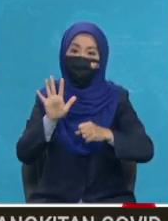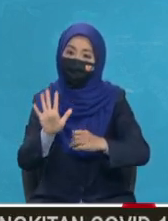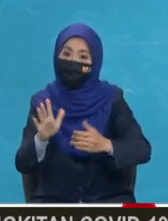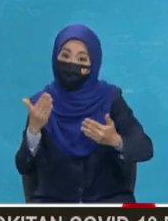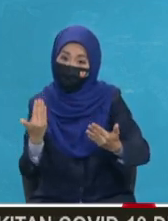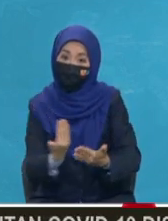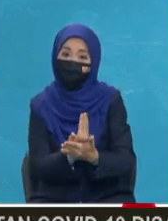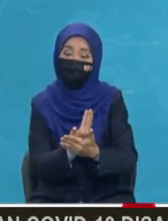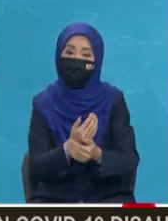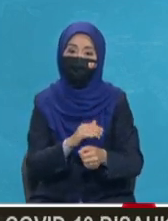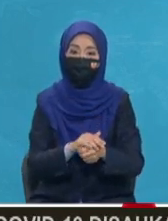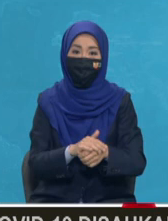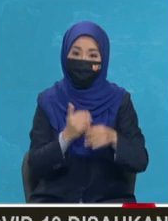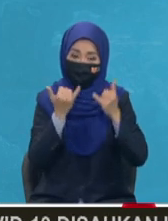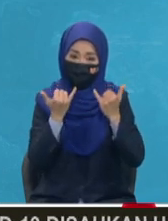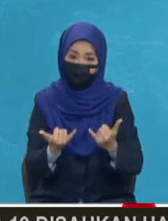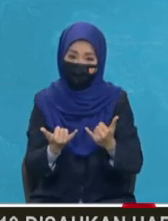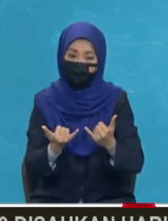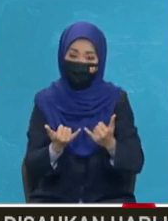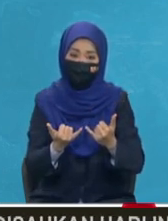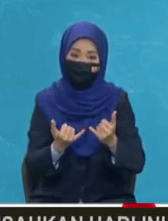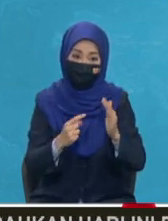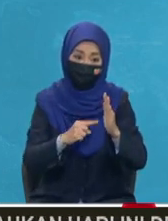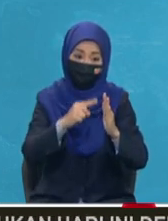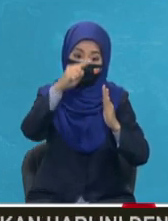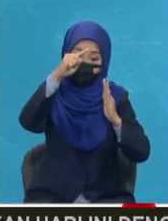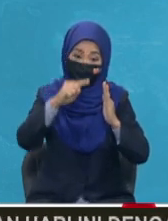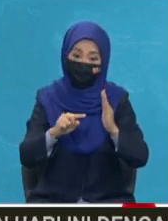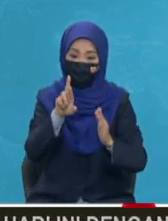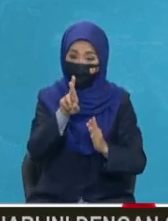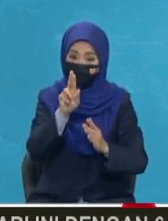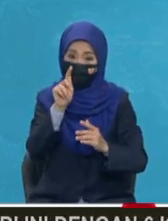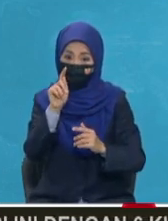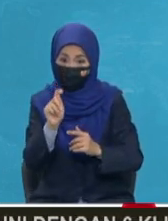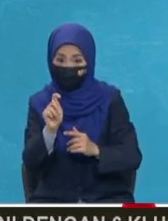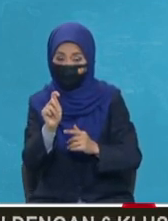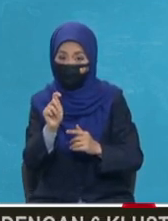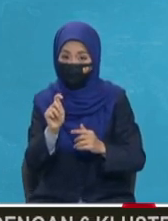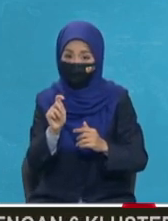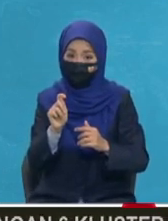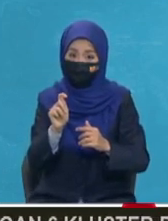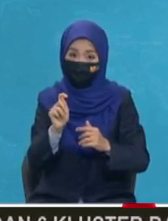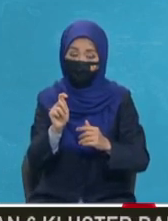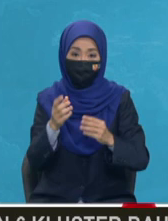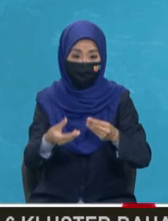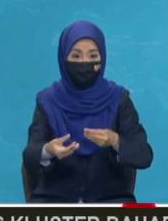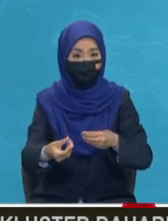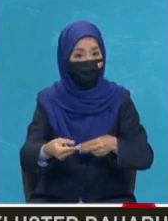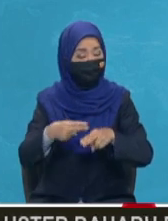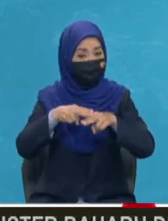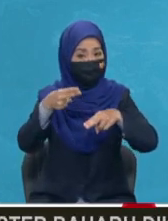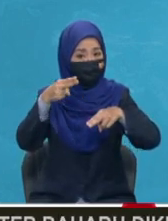baru pada ketika ini efektif reproduction lampu yakni arti yaitu reproduksi number pada masih ini